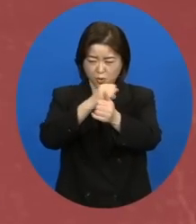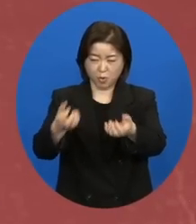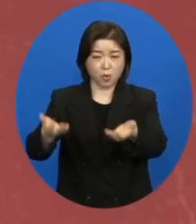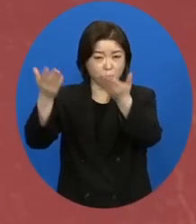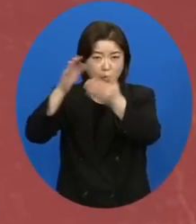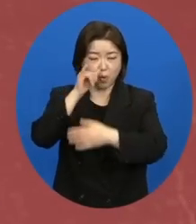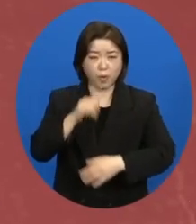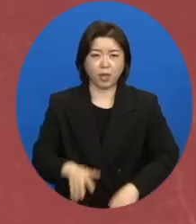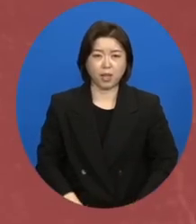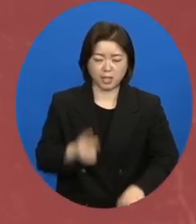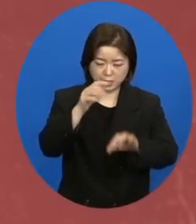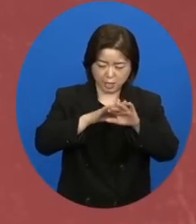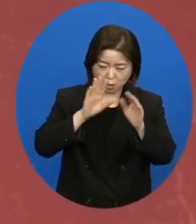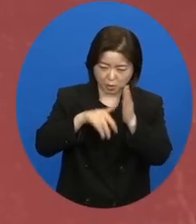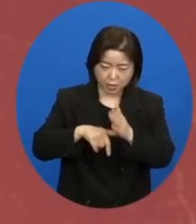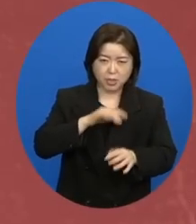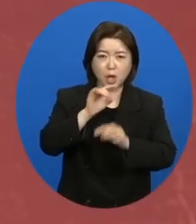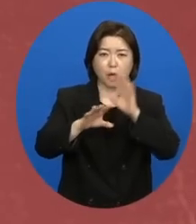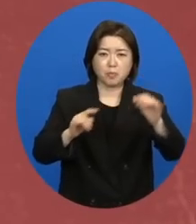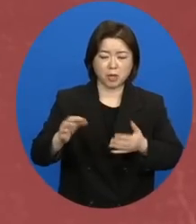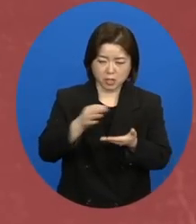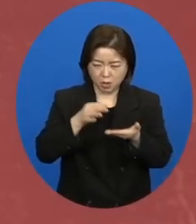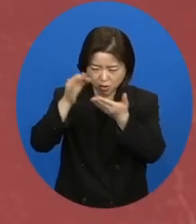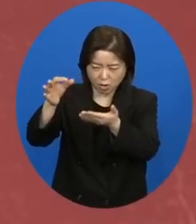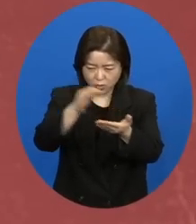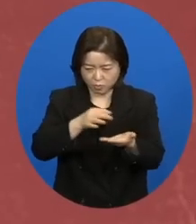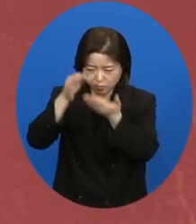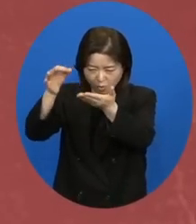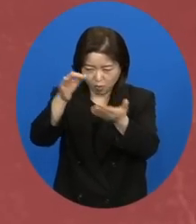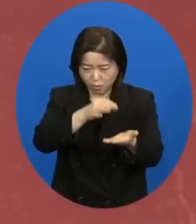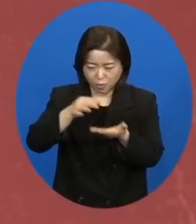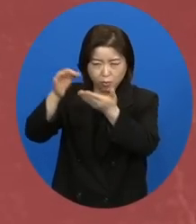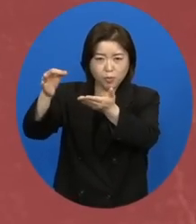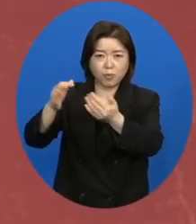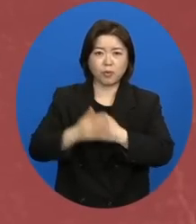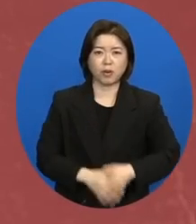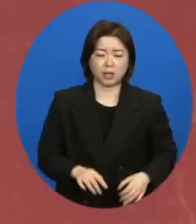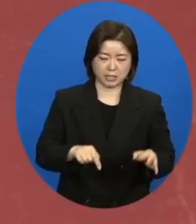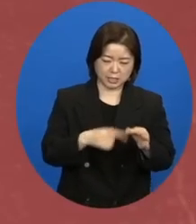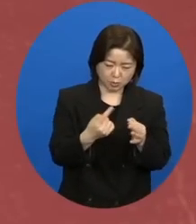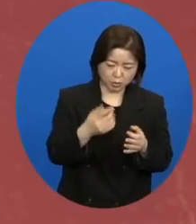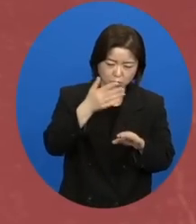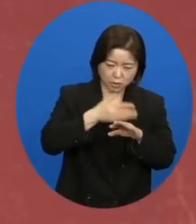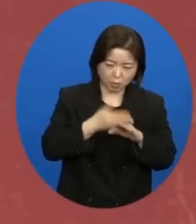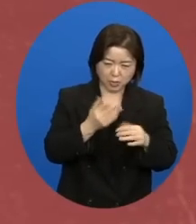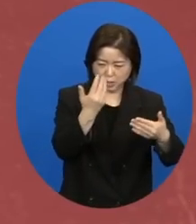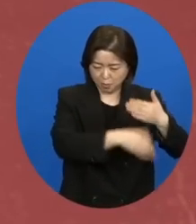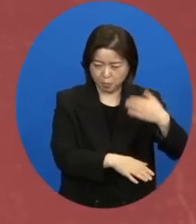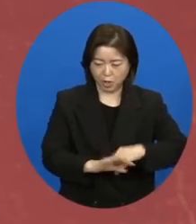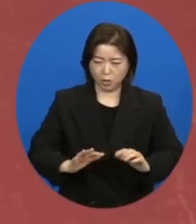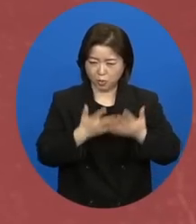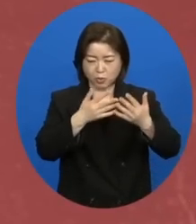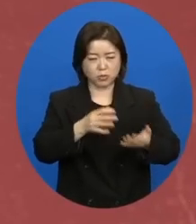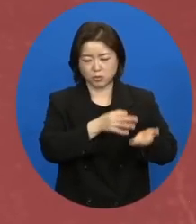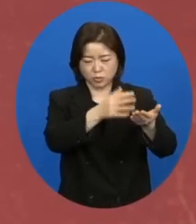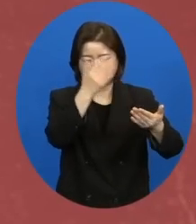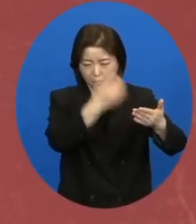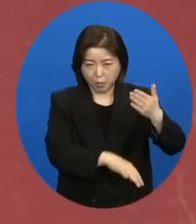때마다 예배 때마다 헌금을 하면서 11조 감사 다 빼고 건축 다 하는 거